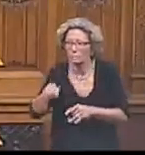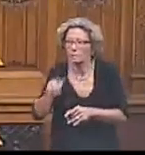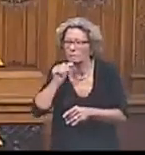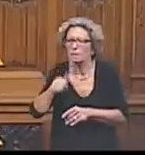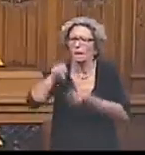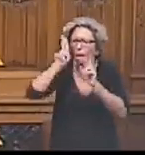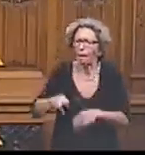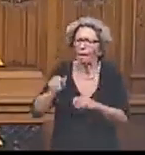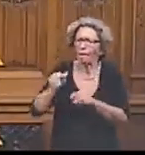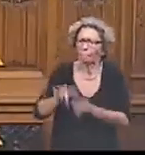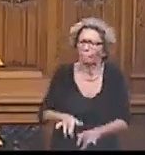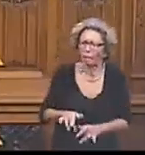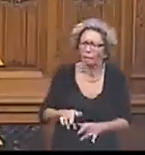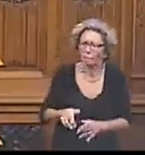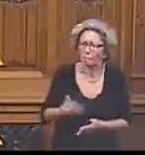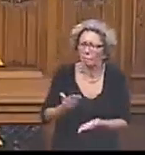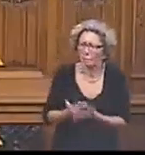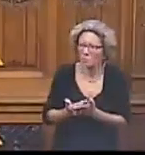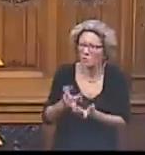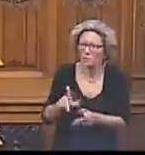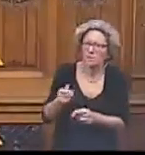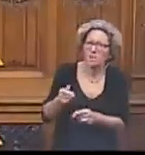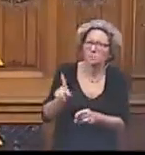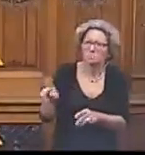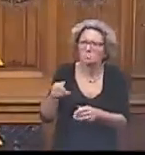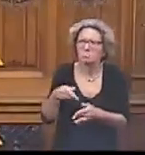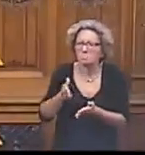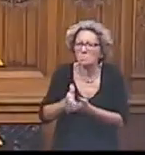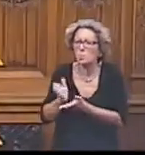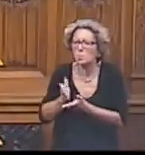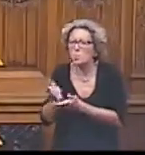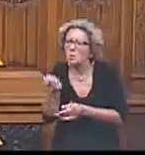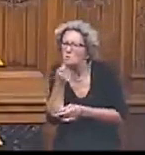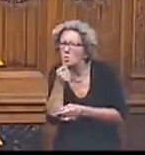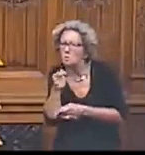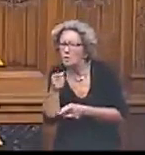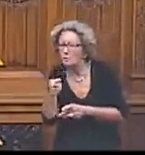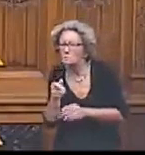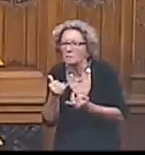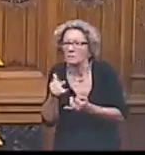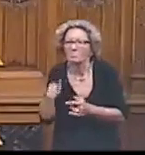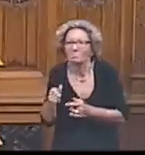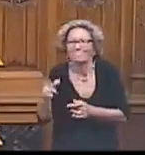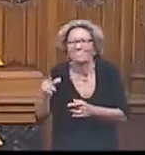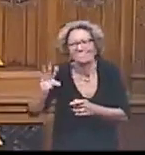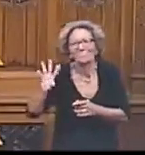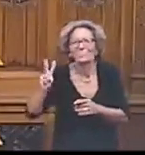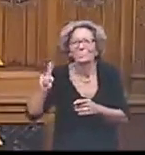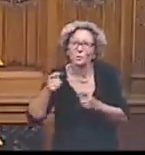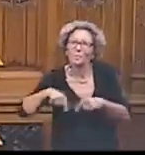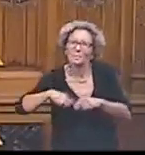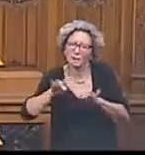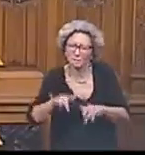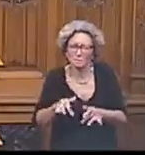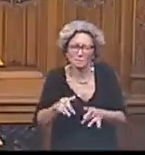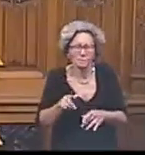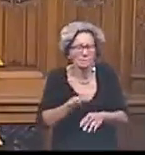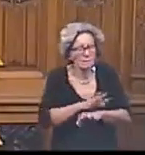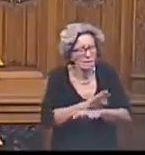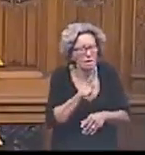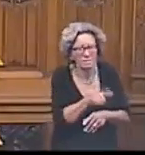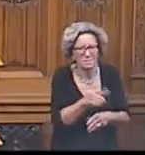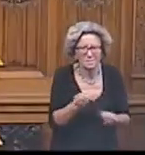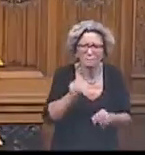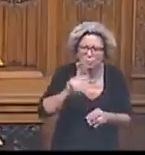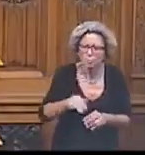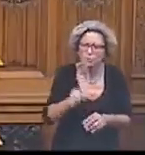Unrecht da, werden so durchgefüttert, dass es sich um ein besonders attraktives Land heißt. Man könnte alle diese Dinge